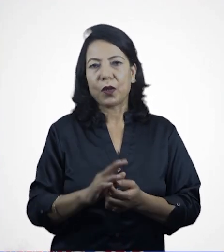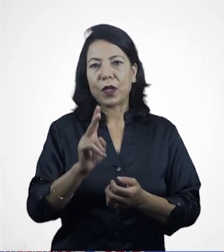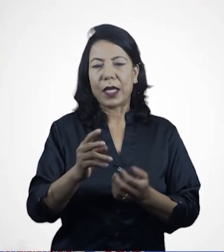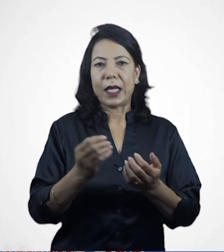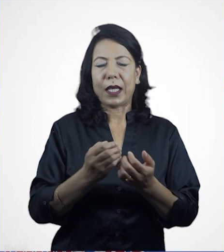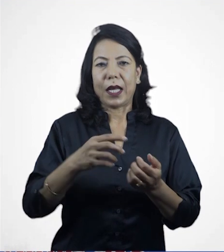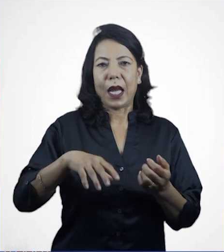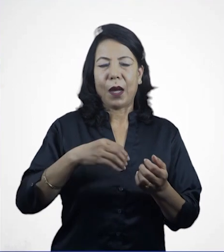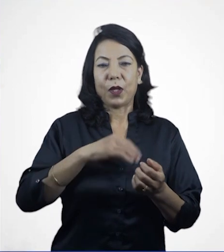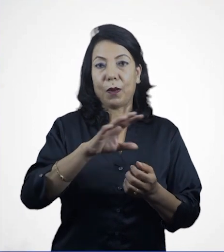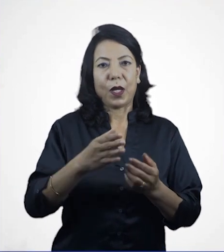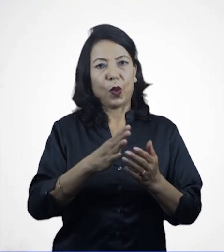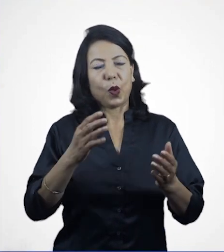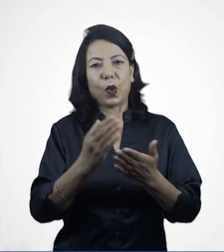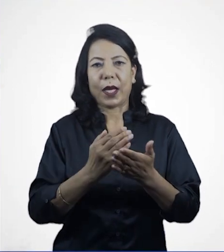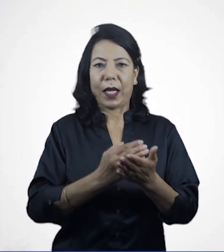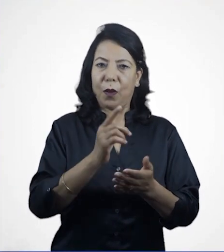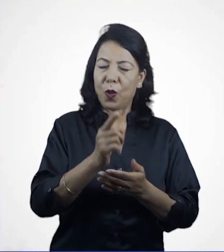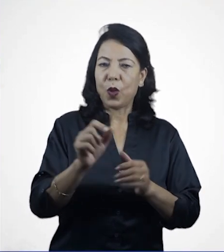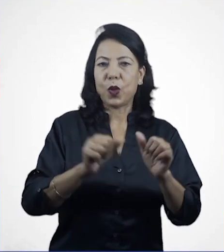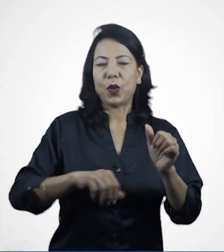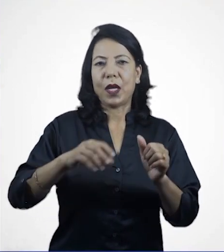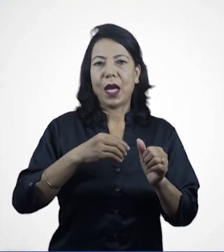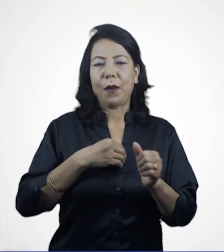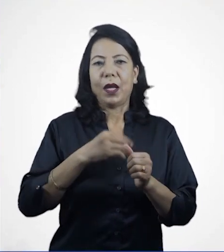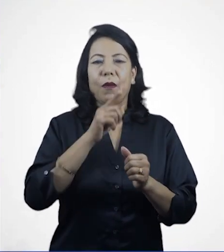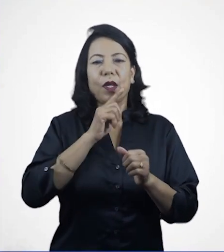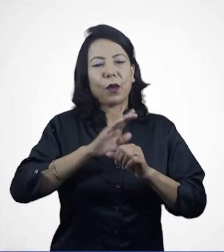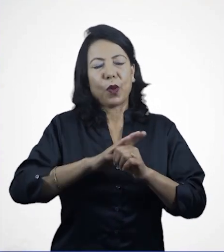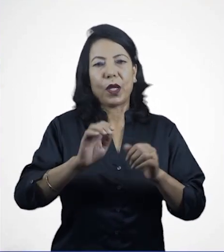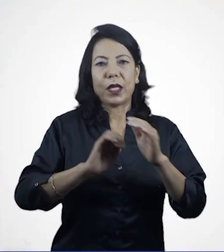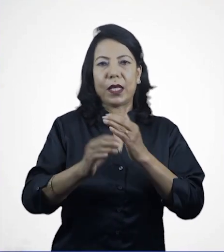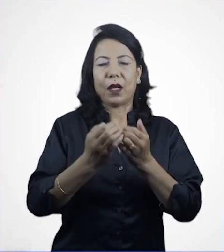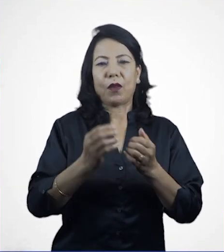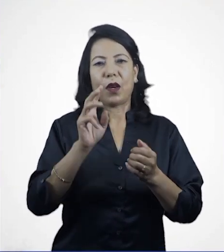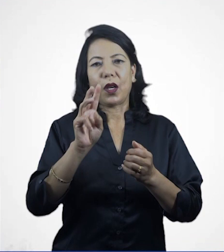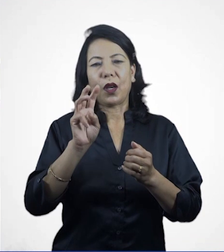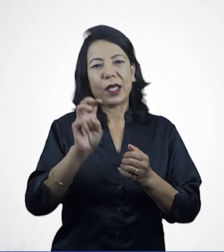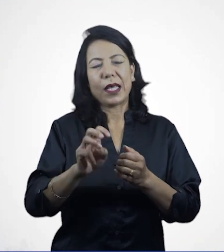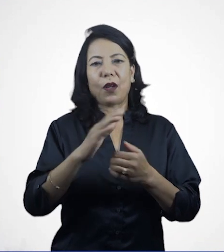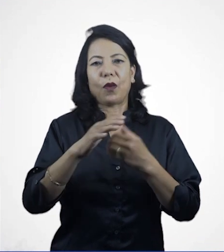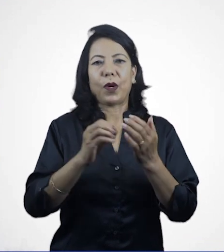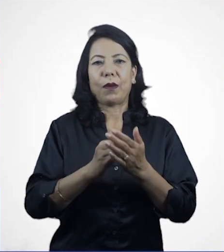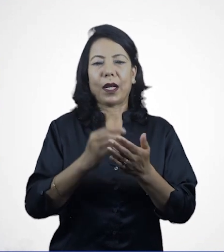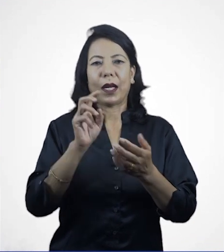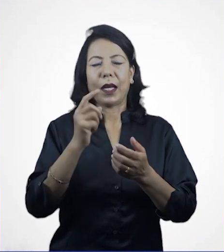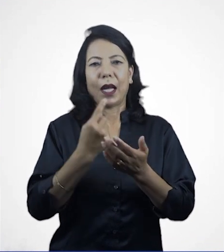तेले गर्दा यू आम्र सपय बंदा ठूल कारेक्रम हो जुन आमी बर्स बरी चला हो हजारों परिवार काटमांडू बाइर